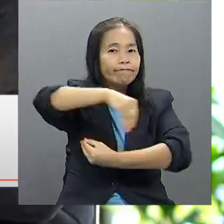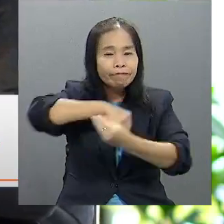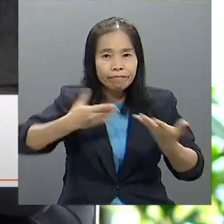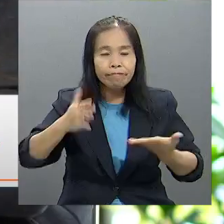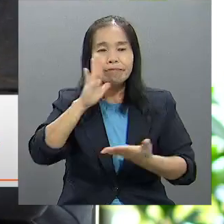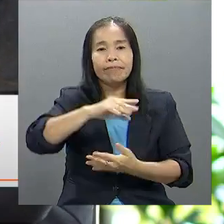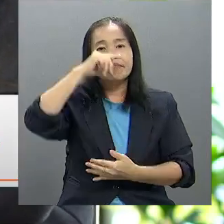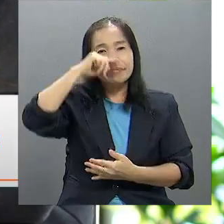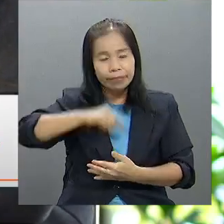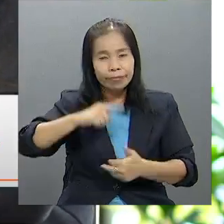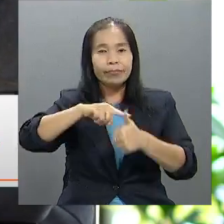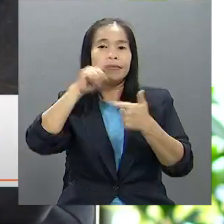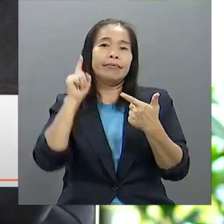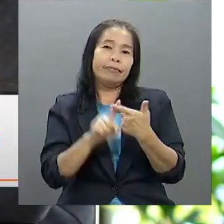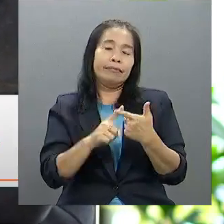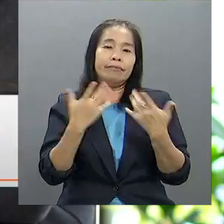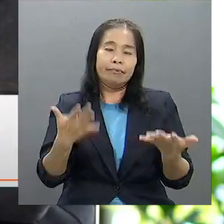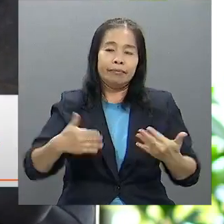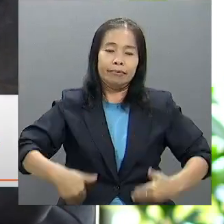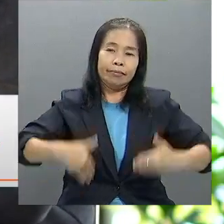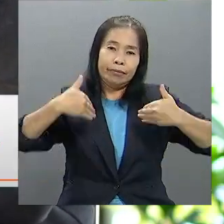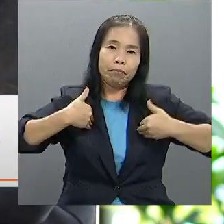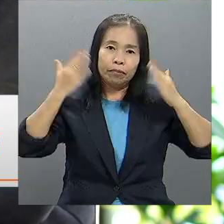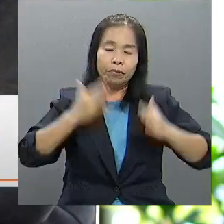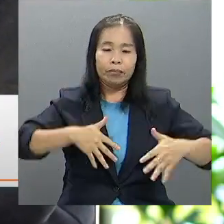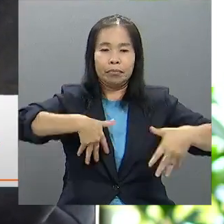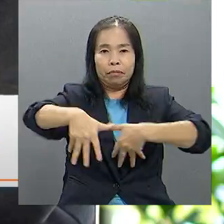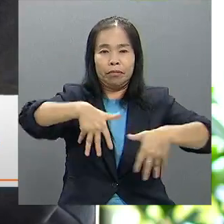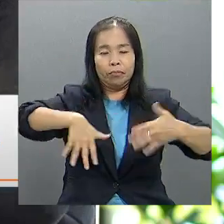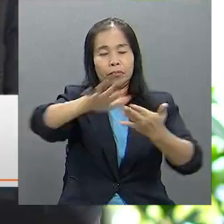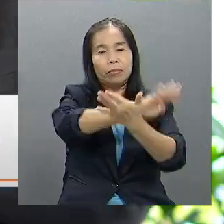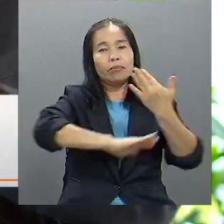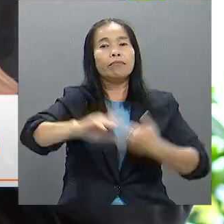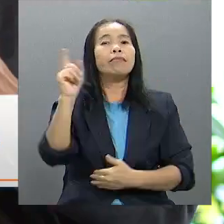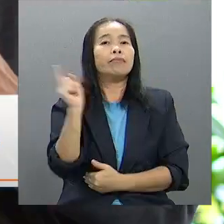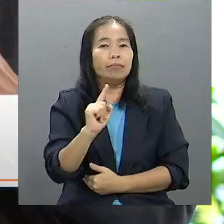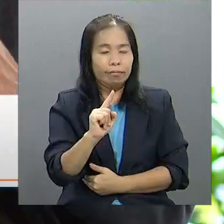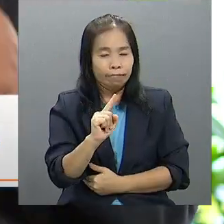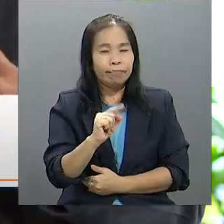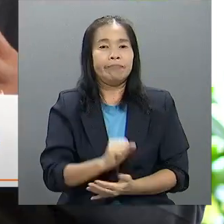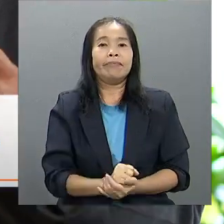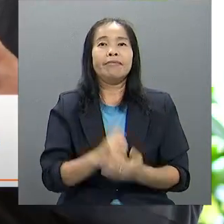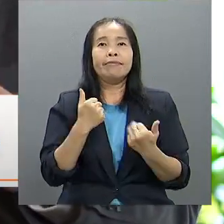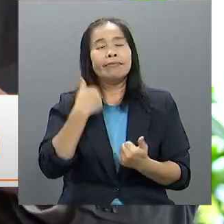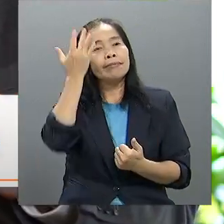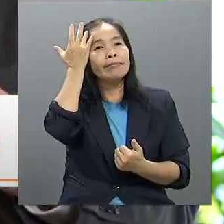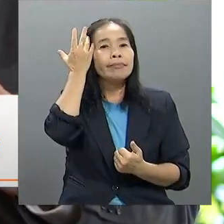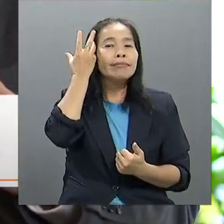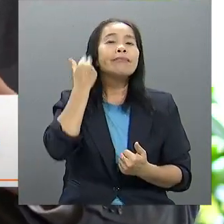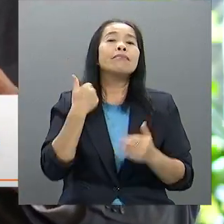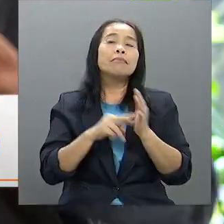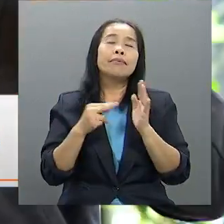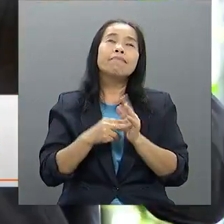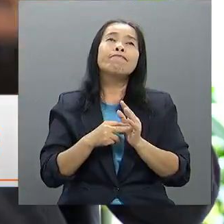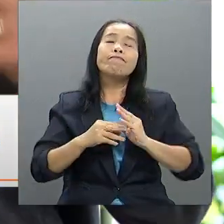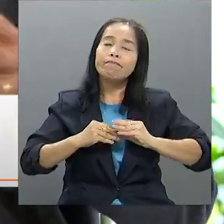ของความอยู่ดีกินดีของประชาชนของภาพรวมนะครับเพราะฉะนั้น เราคงต้องกลับมายอมรับนะครับว่